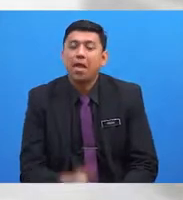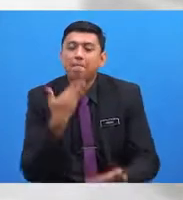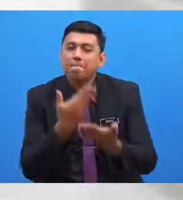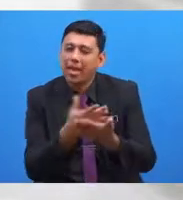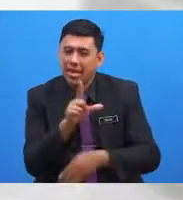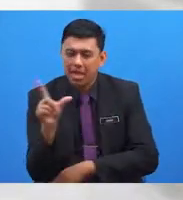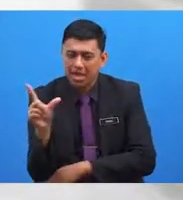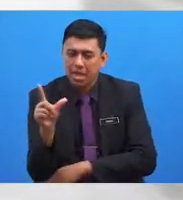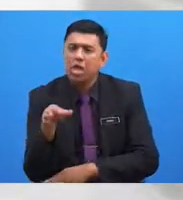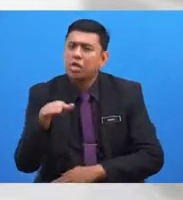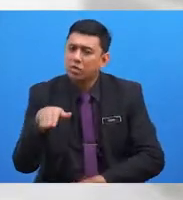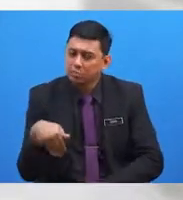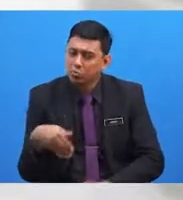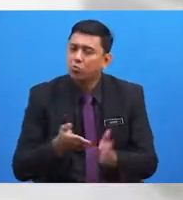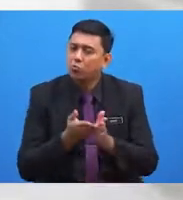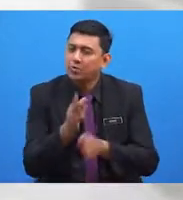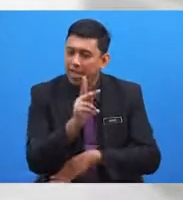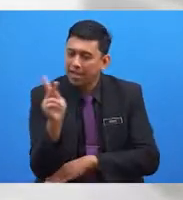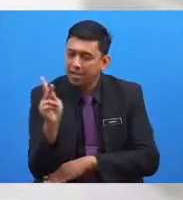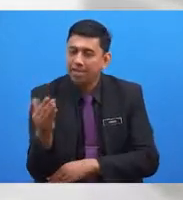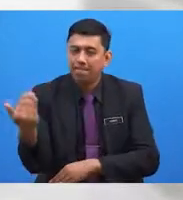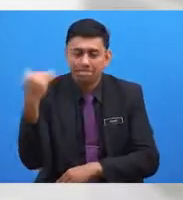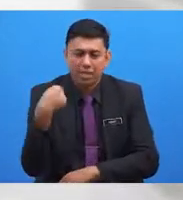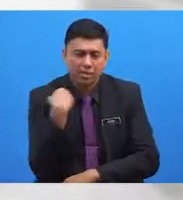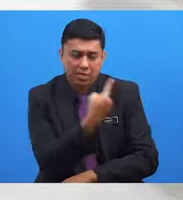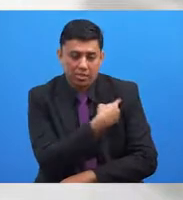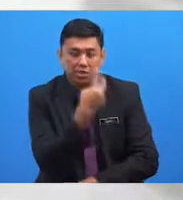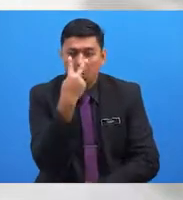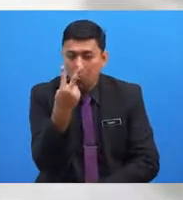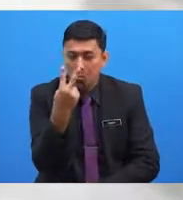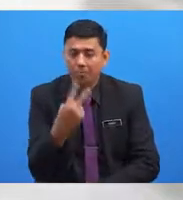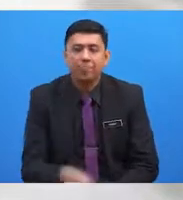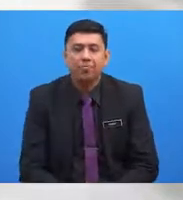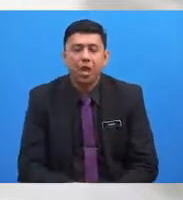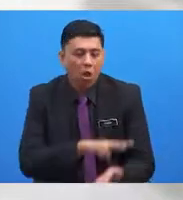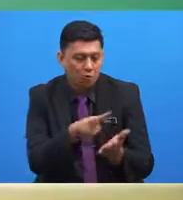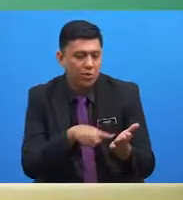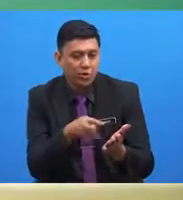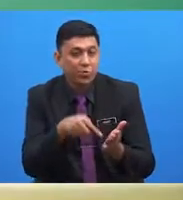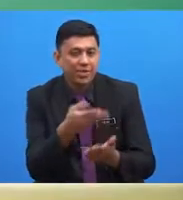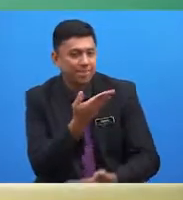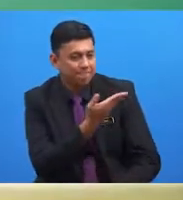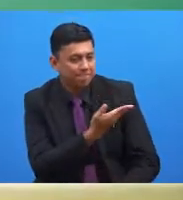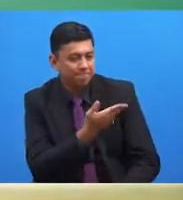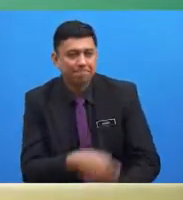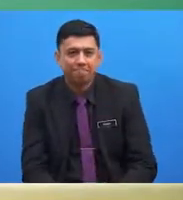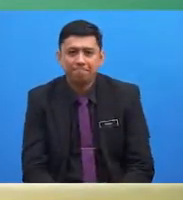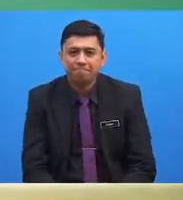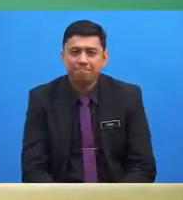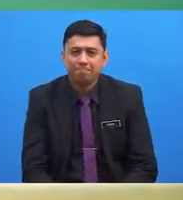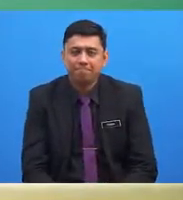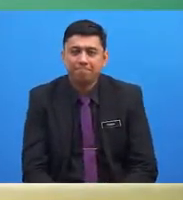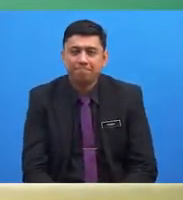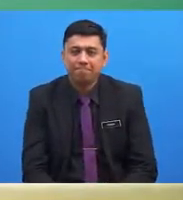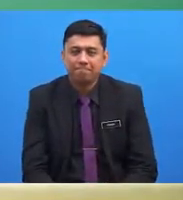Baiklah, sebelum saya teruskan, mari kita saksikan sebentar sedutan video ini. Kita dah ada. Ya. Rumah dah